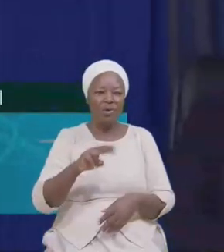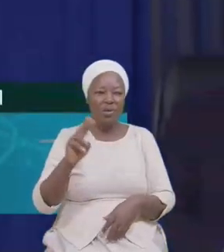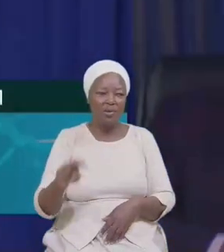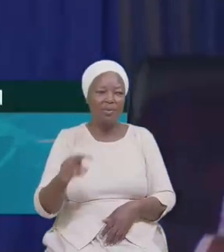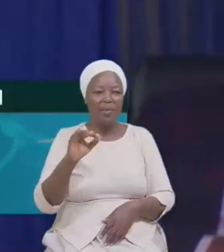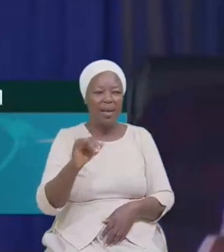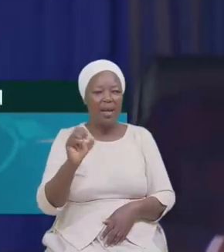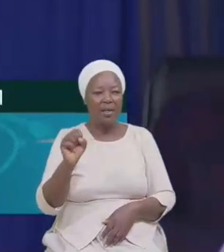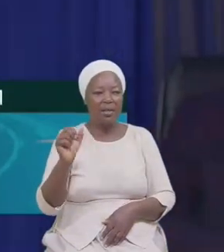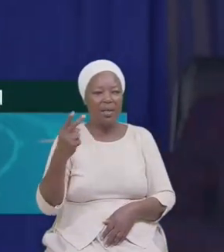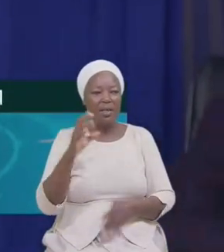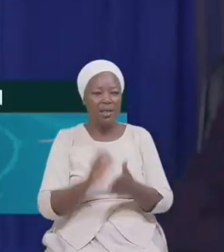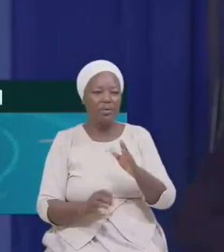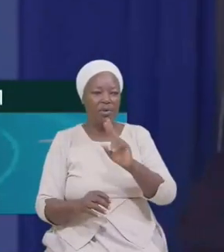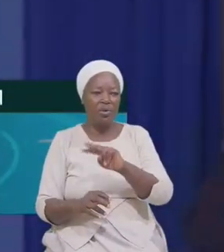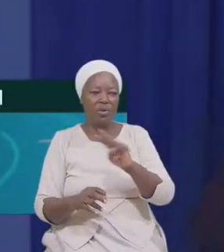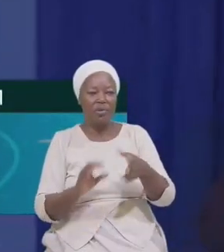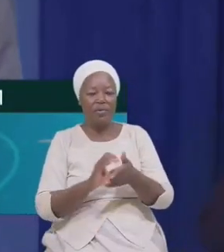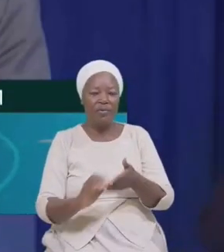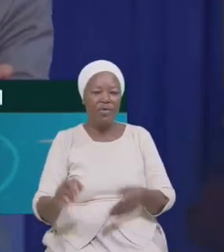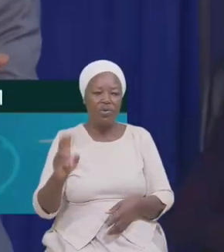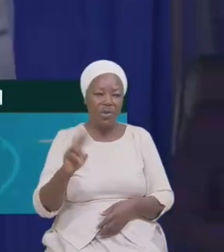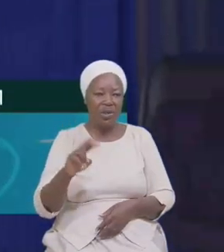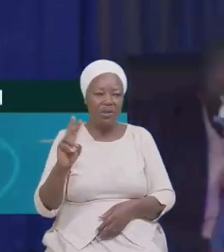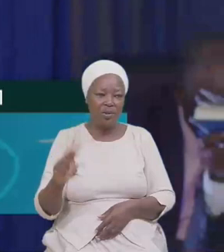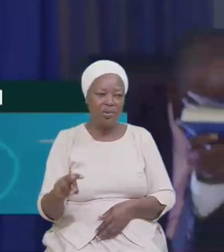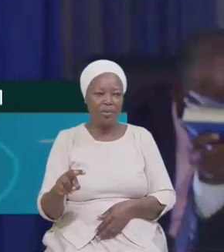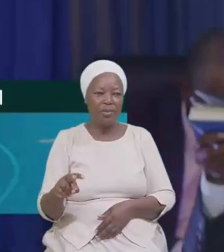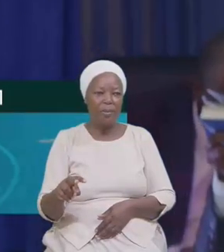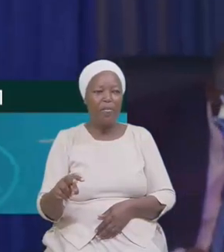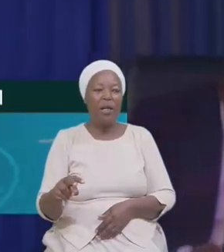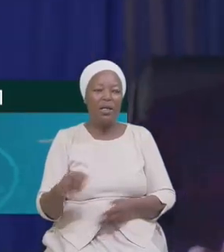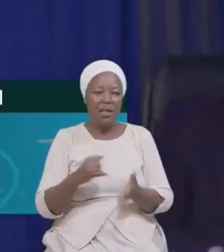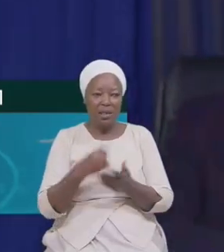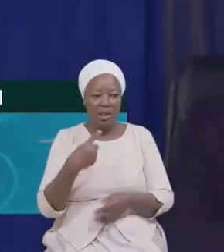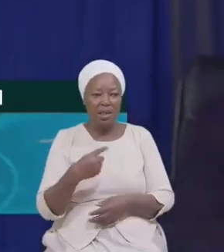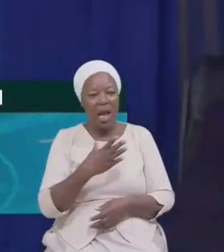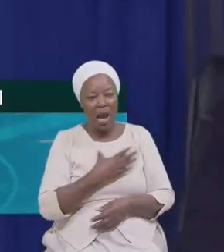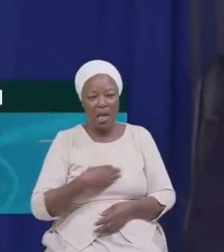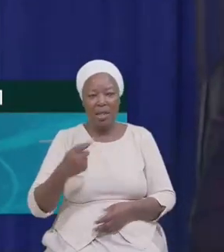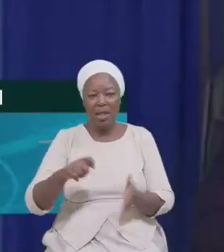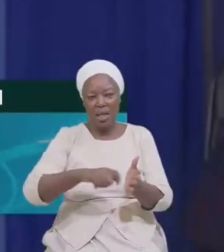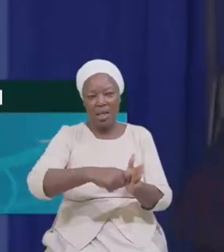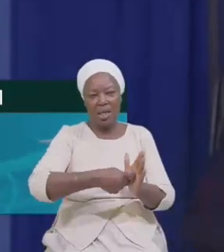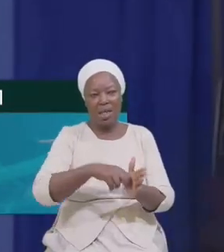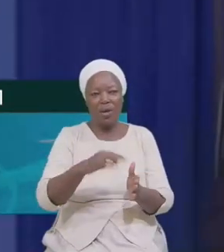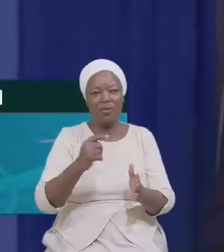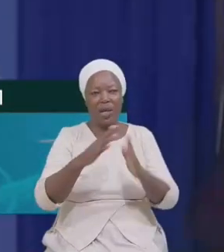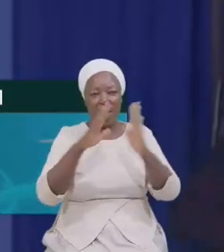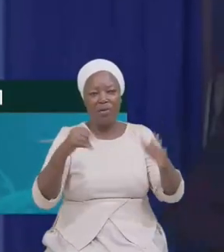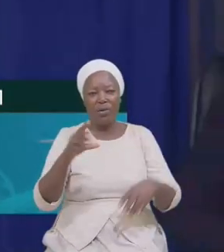22, verset 22. Il nous dit, « Je mettrai sur son épaule la clé de la maison